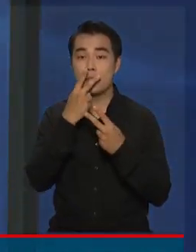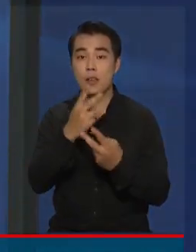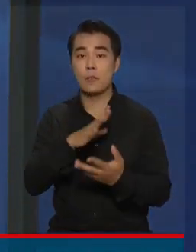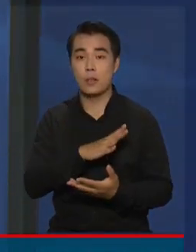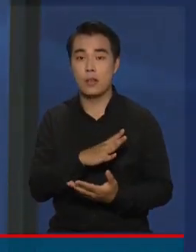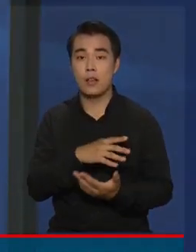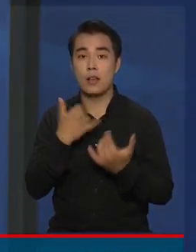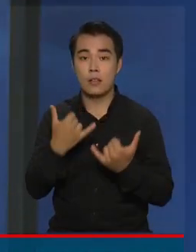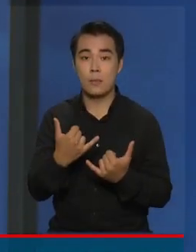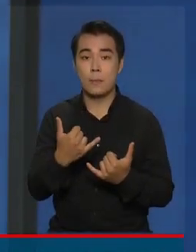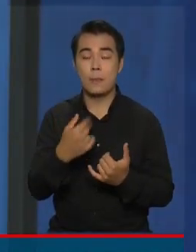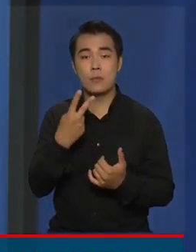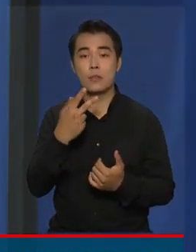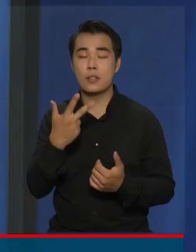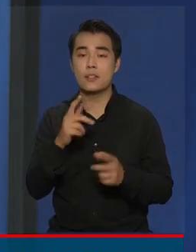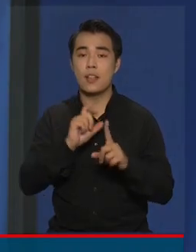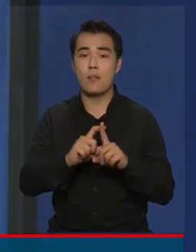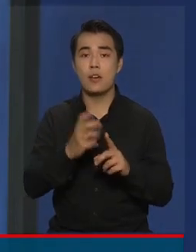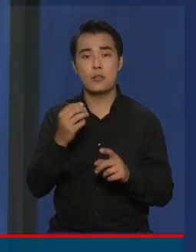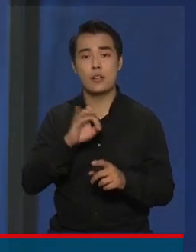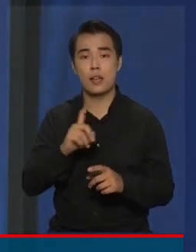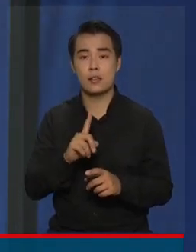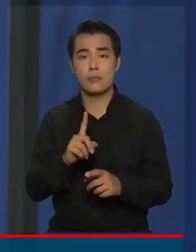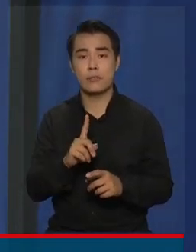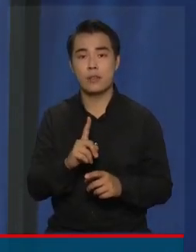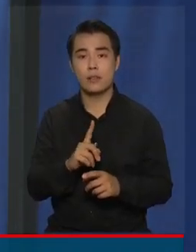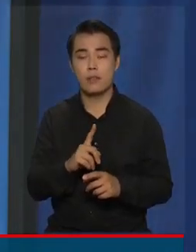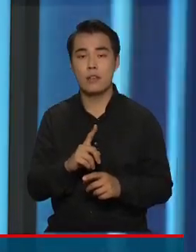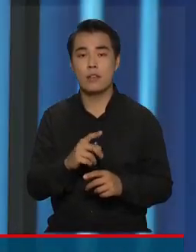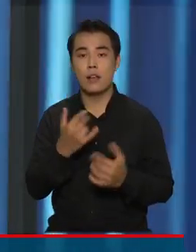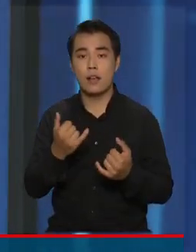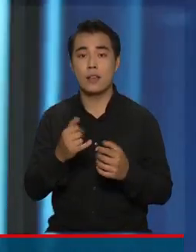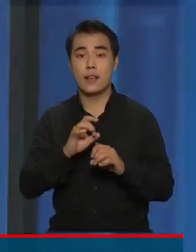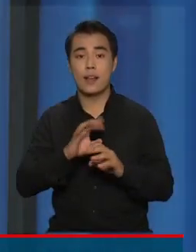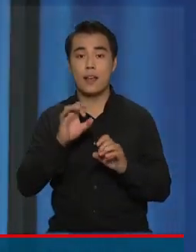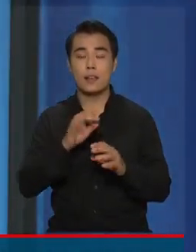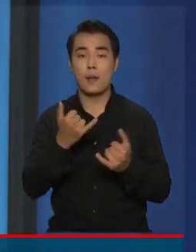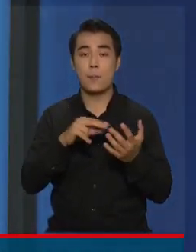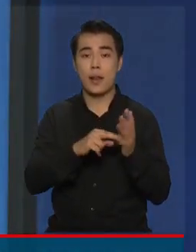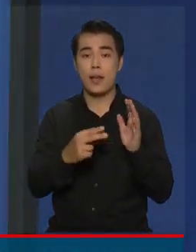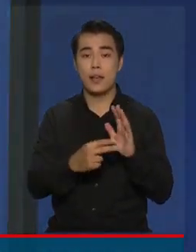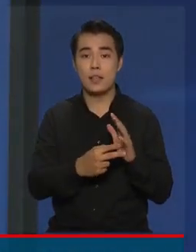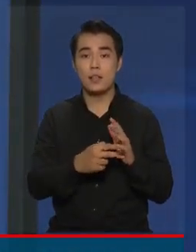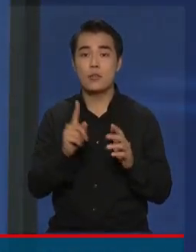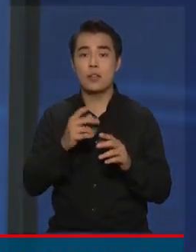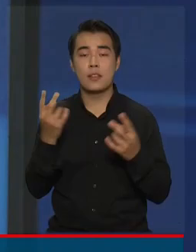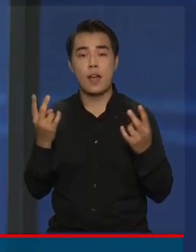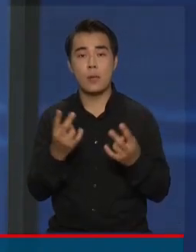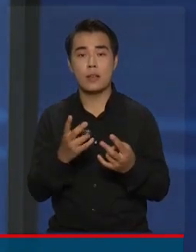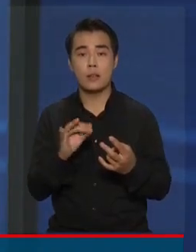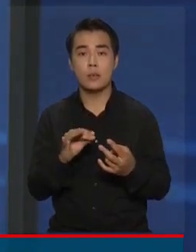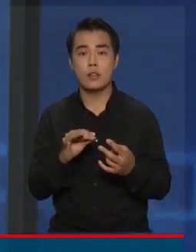смотреть, буквально в 2-3 словах еще раз условия вашего проекта, что необходимо